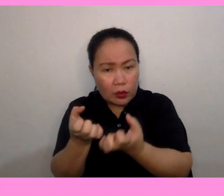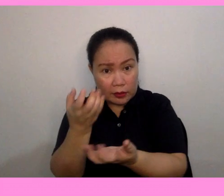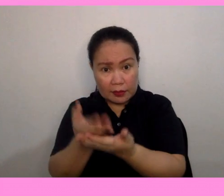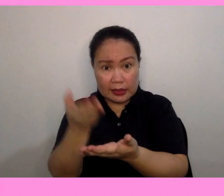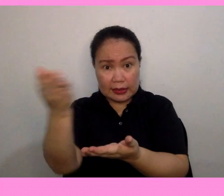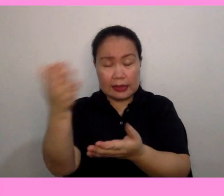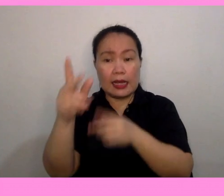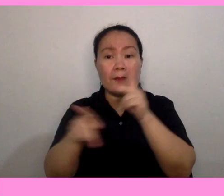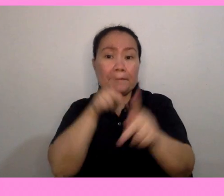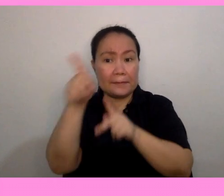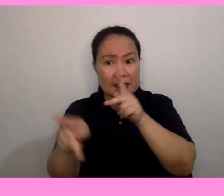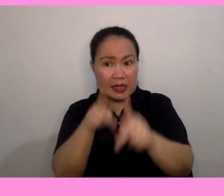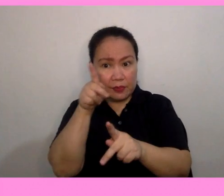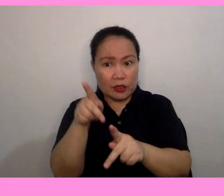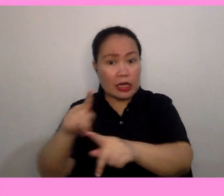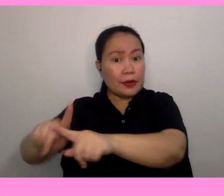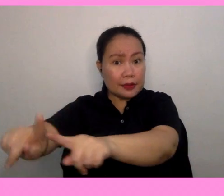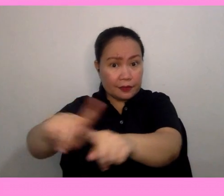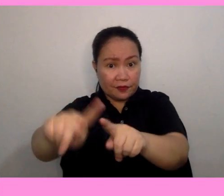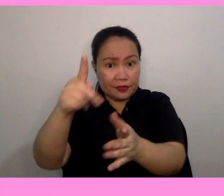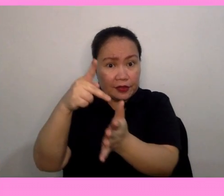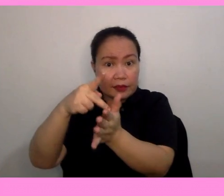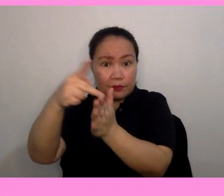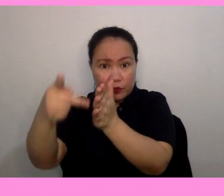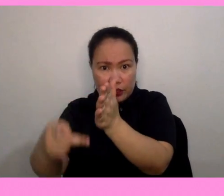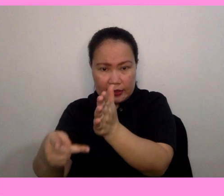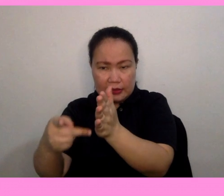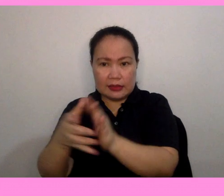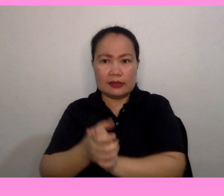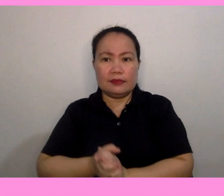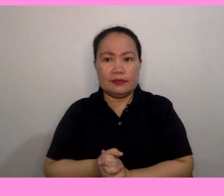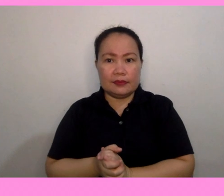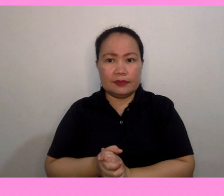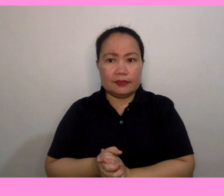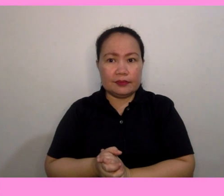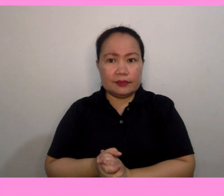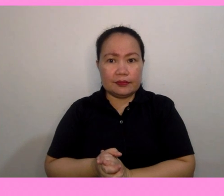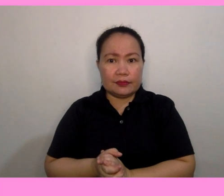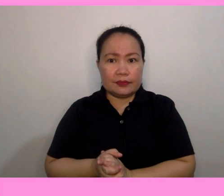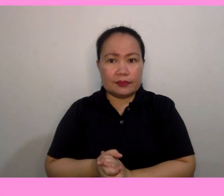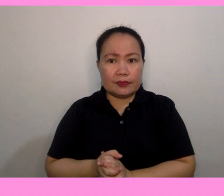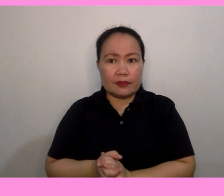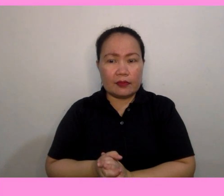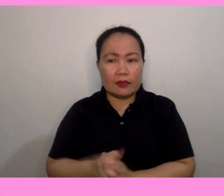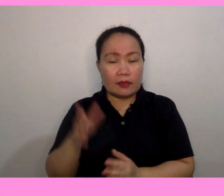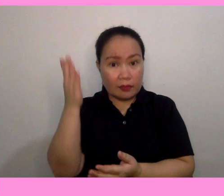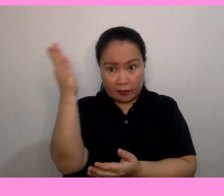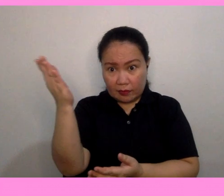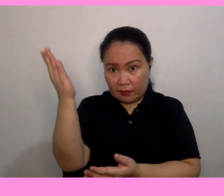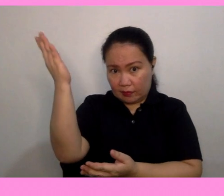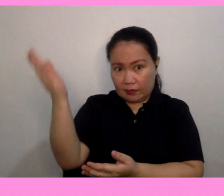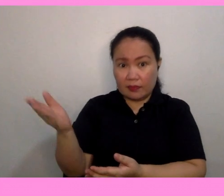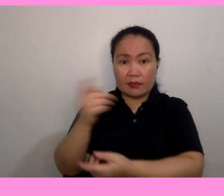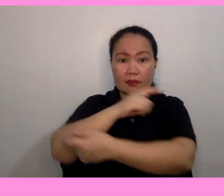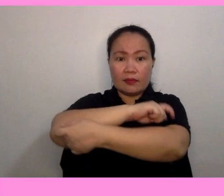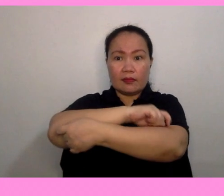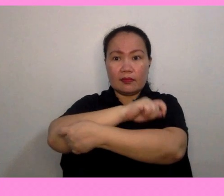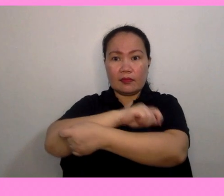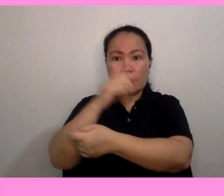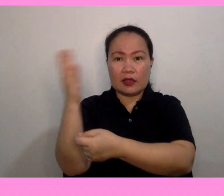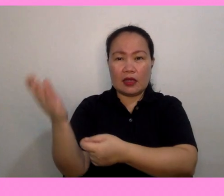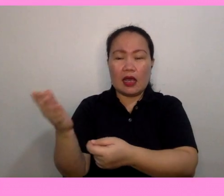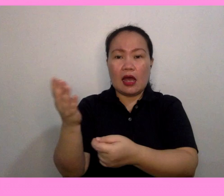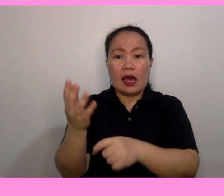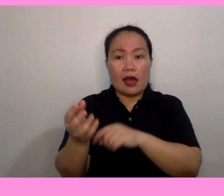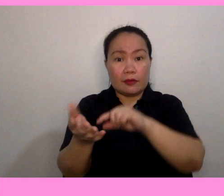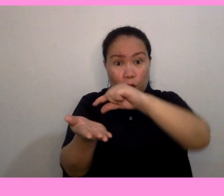bilhin ng mga mamimili sa iba't ibang presyo. Ang schedule na makikita sa talahan na yan ay